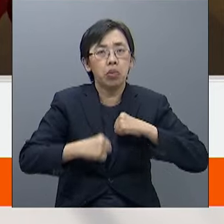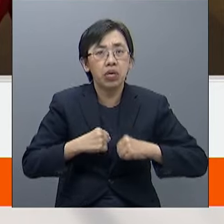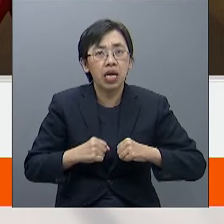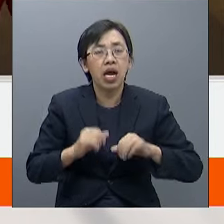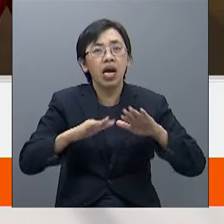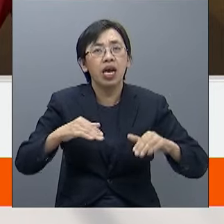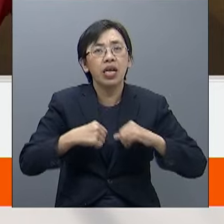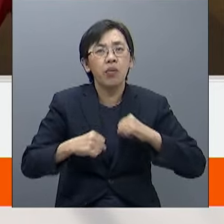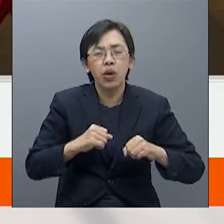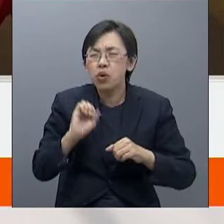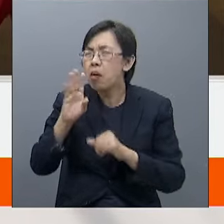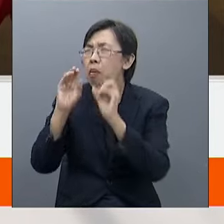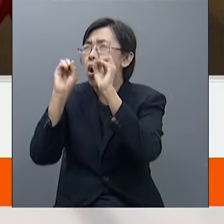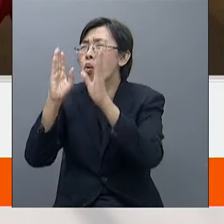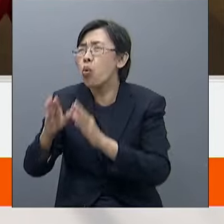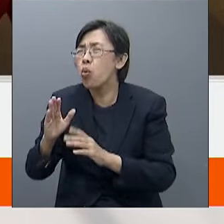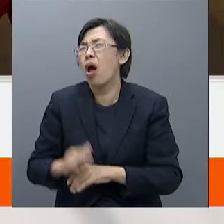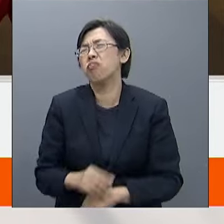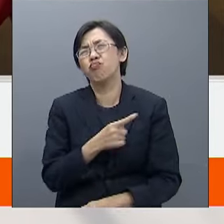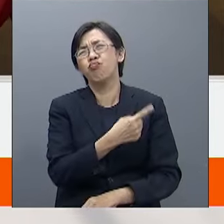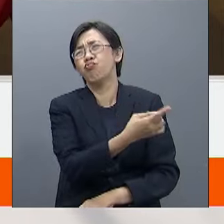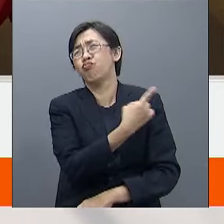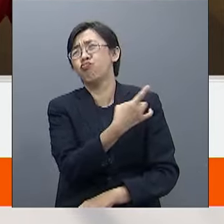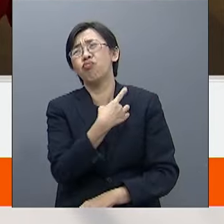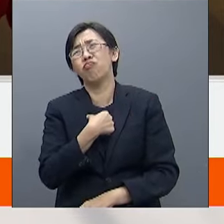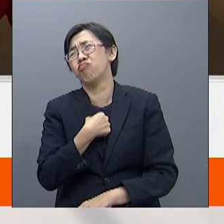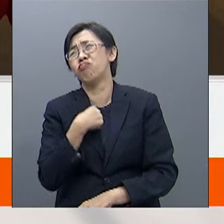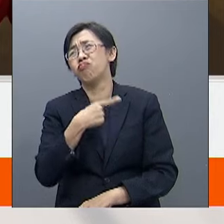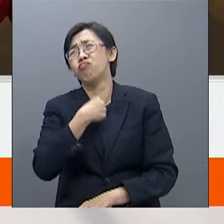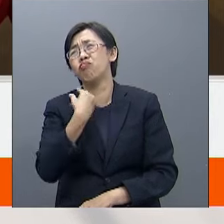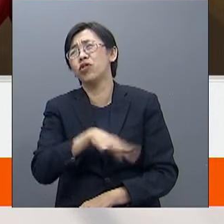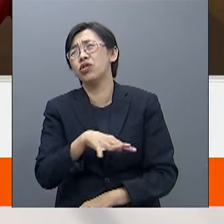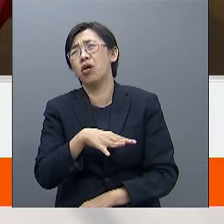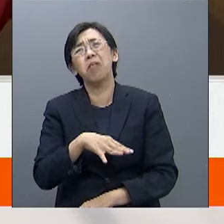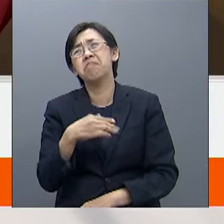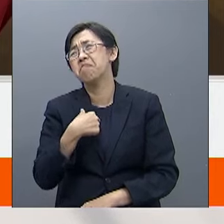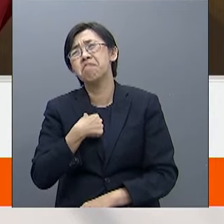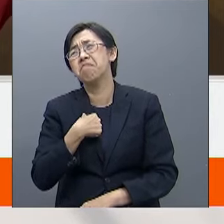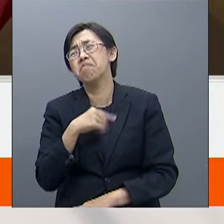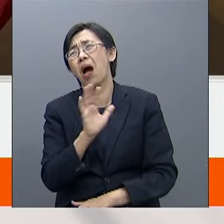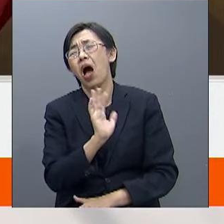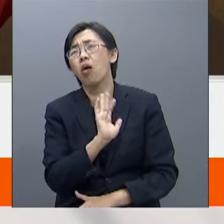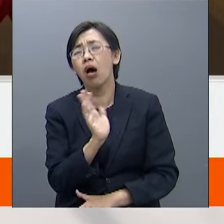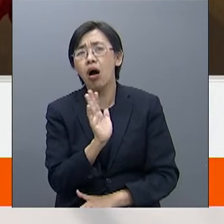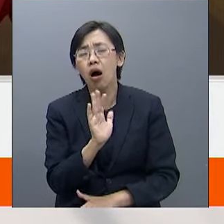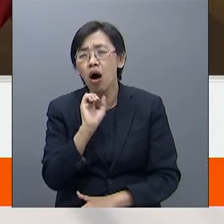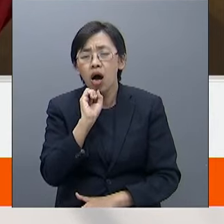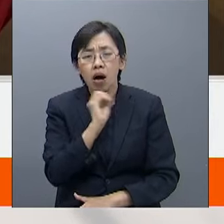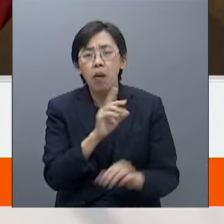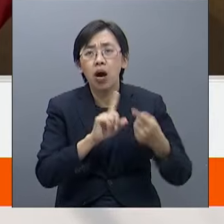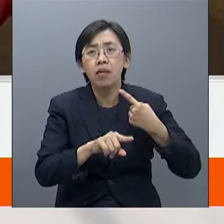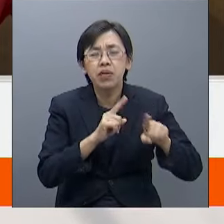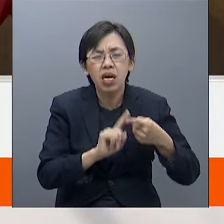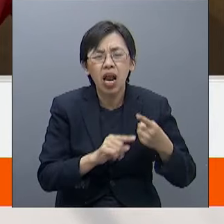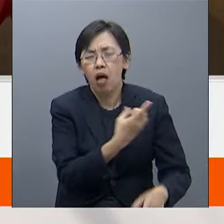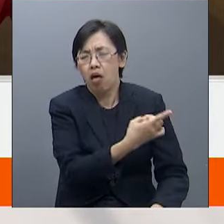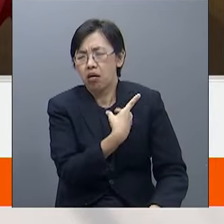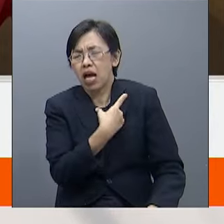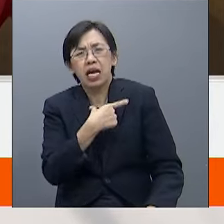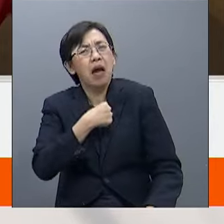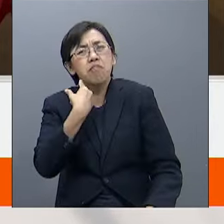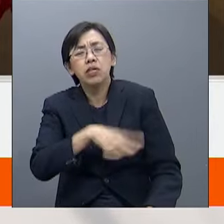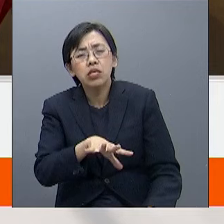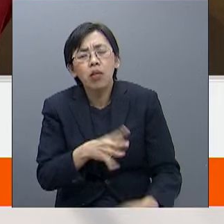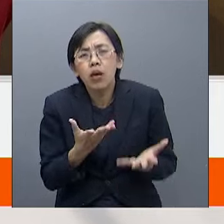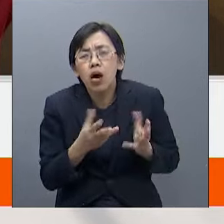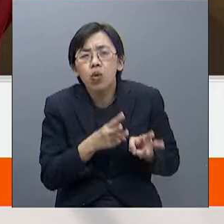าจะไปบอกกับคุณครูว่าแบบนี้ล้อกันแบบนี้เขาไม่โอเคแล้วหรือว่าการที่เขาจะส่งสัญญาณกับเพื่อนว่าล้อแบบนี้เขาไม่โอเค